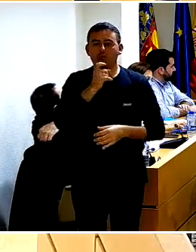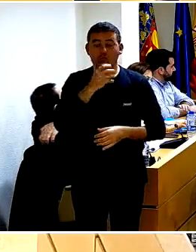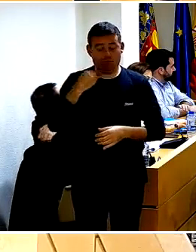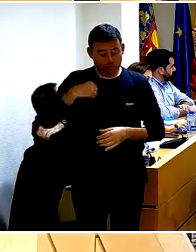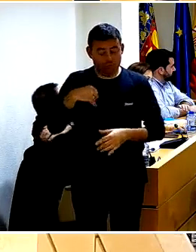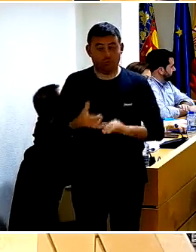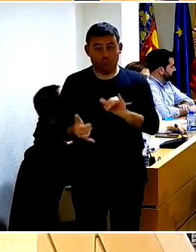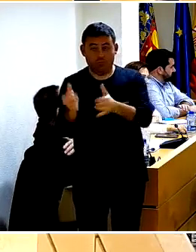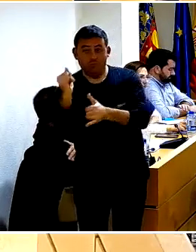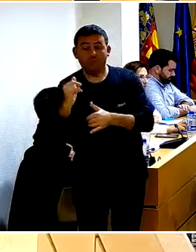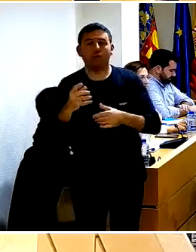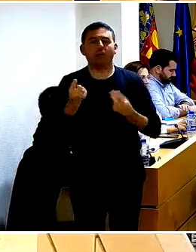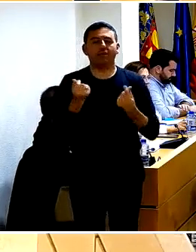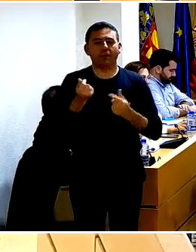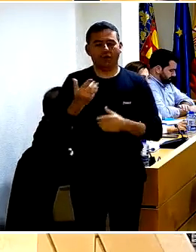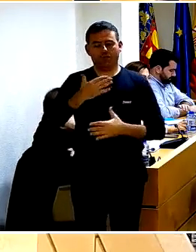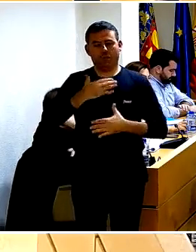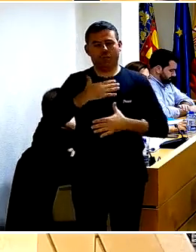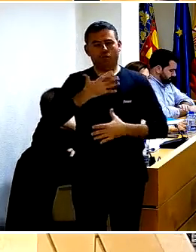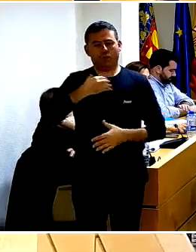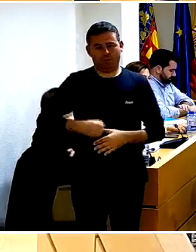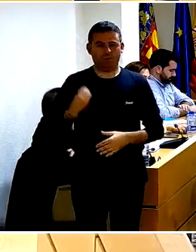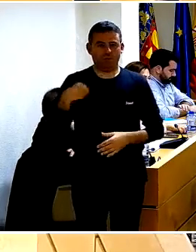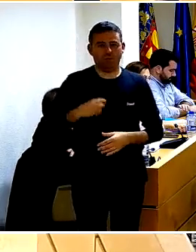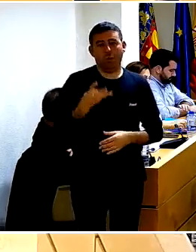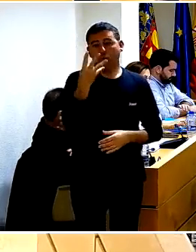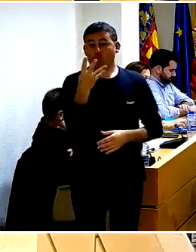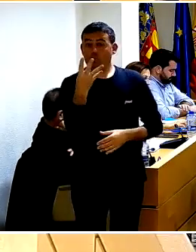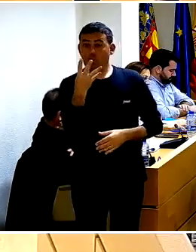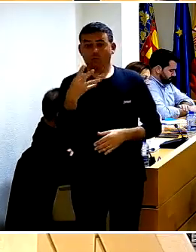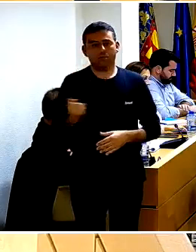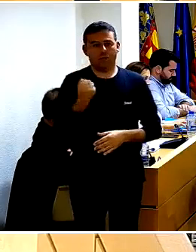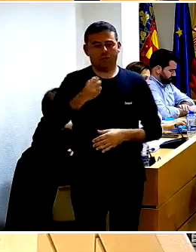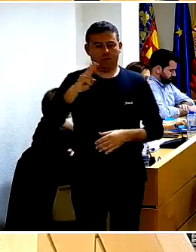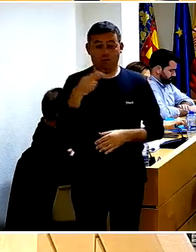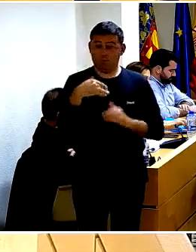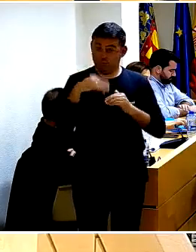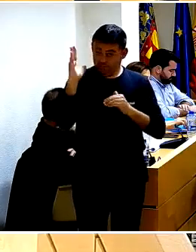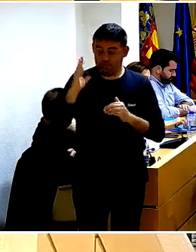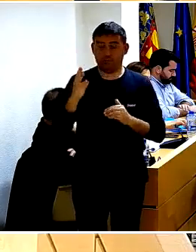ajuntament, superior a 4 milions d'euros. Vostè no pot dir que